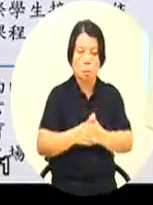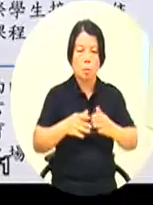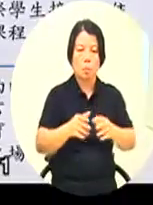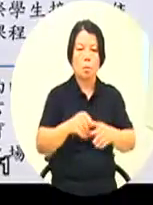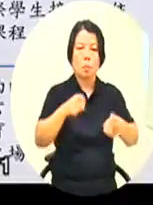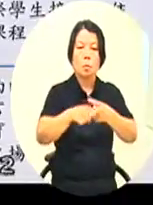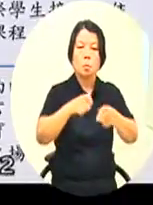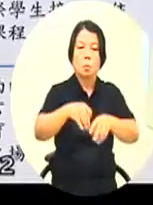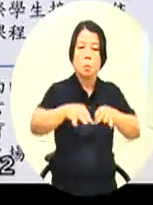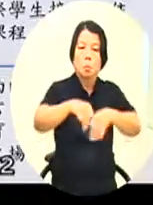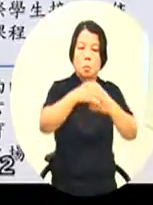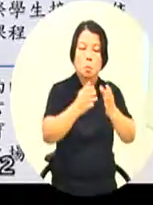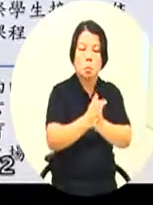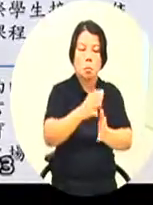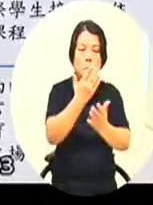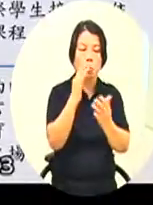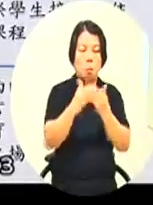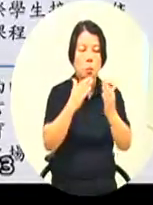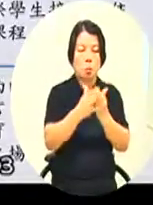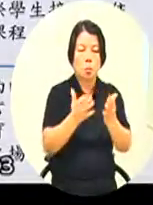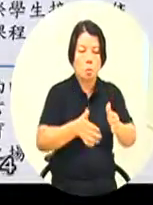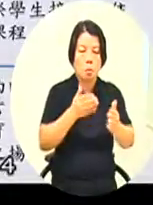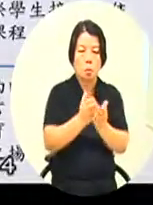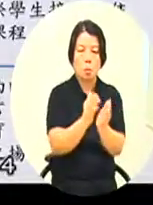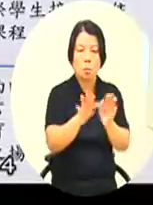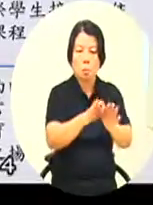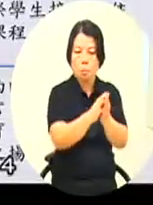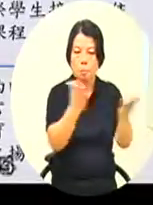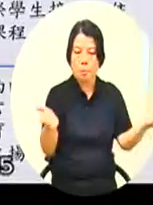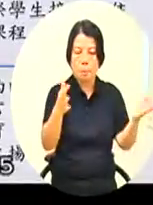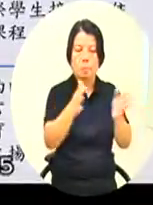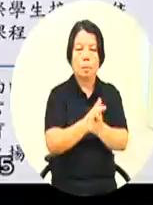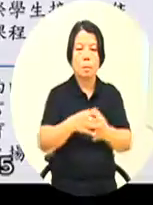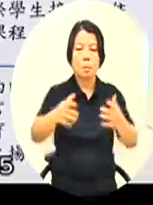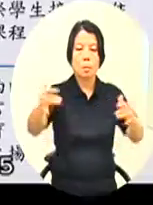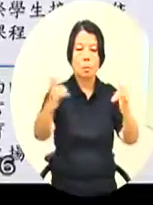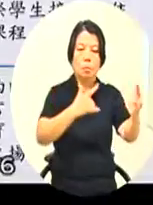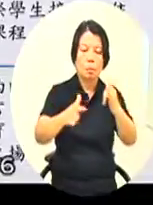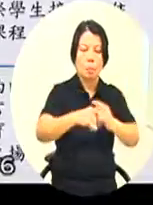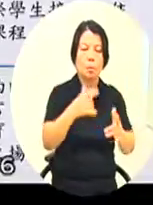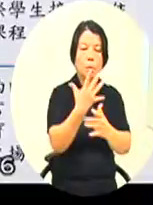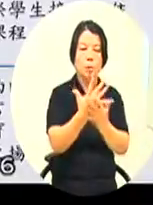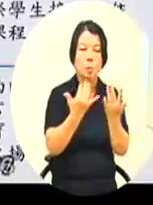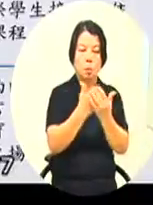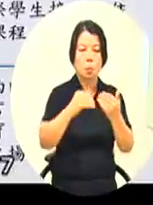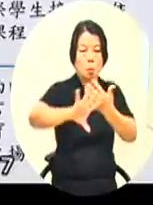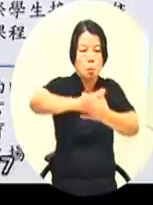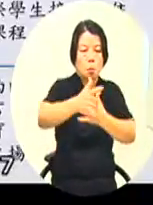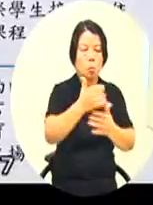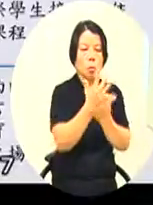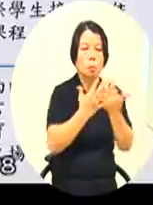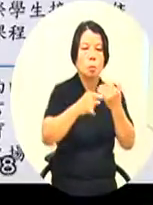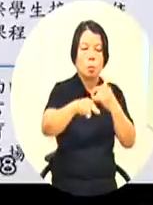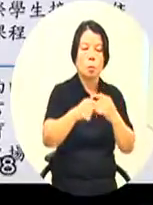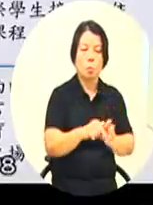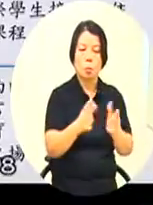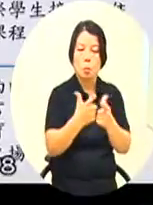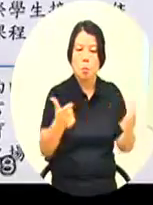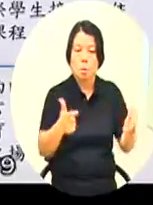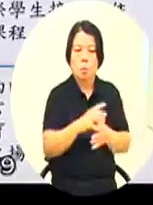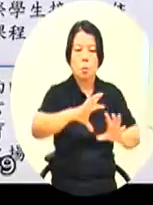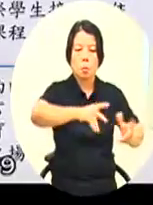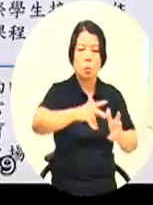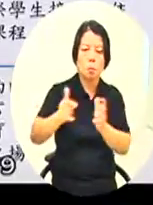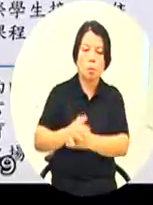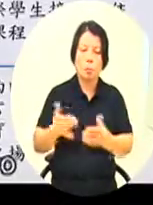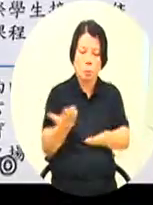进来200个侨生，200个来自东南亚的侨生做住宿，同时发展多元课程、国际学生的接待